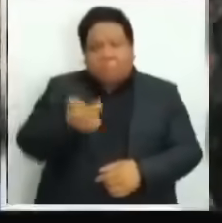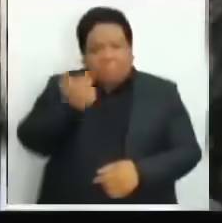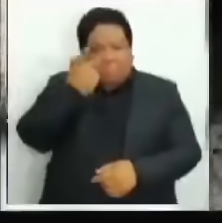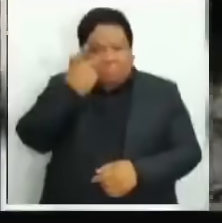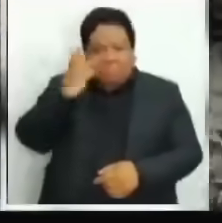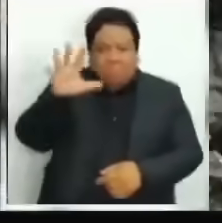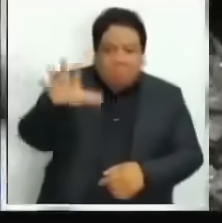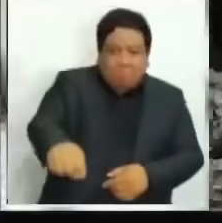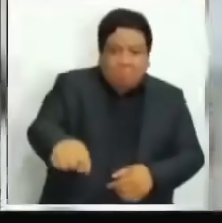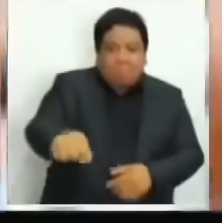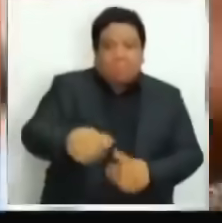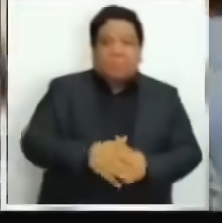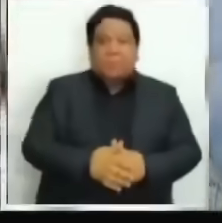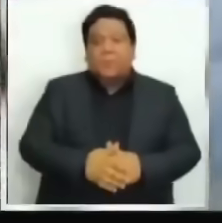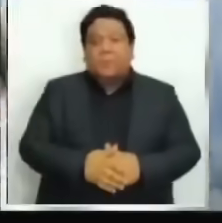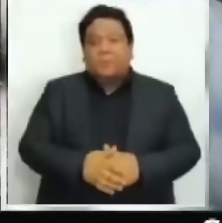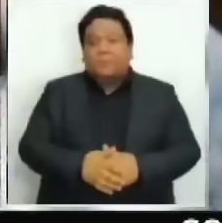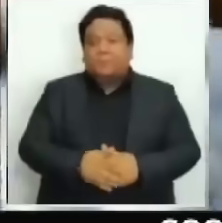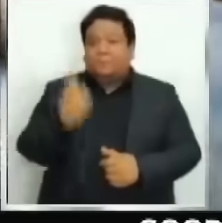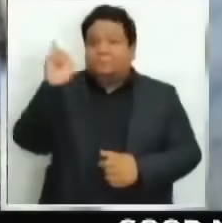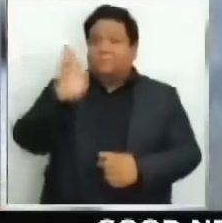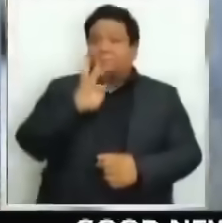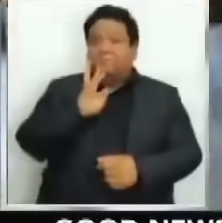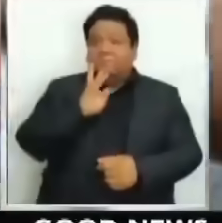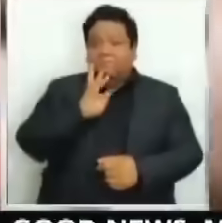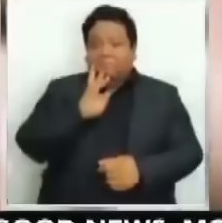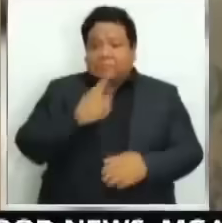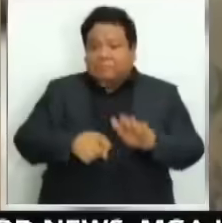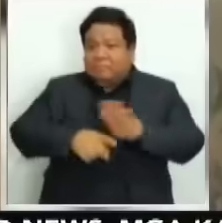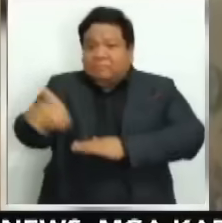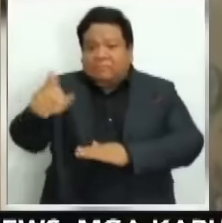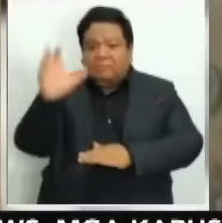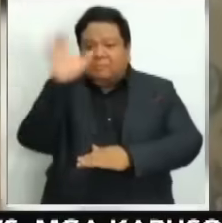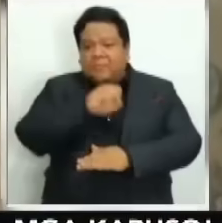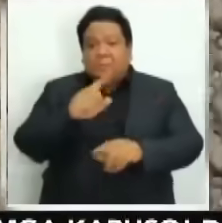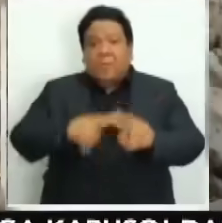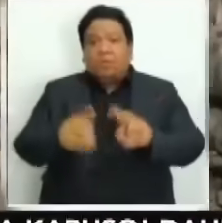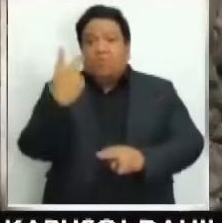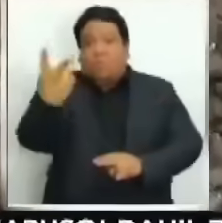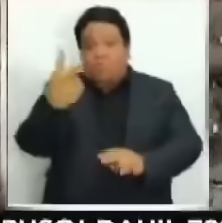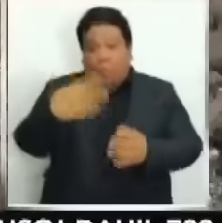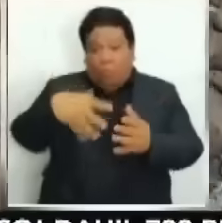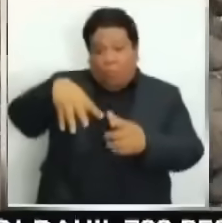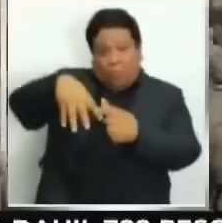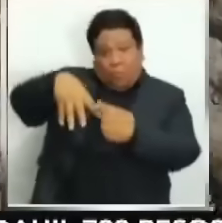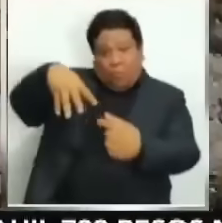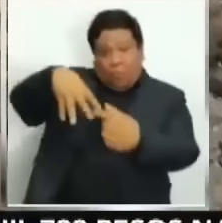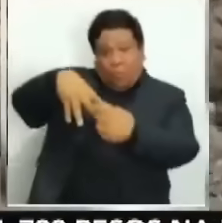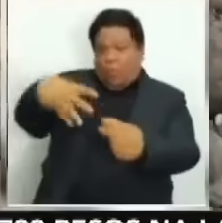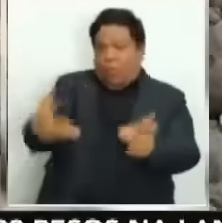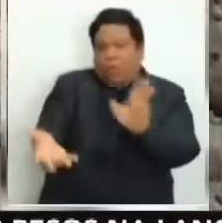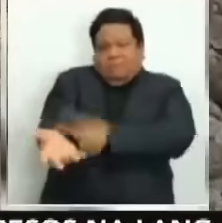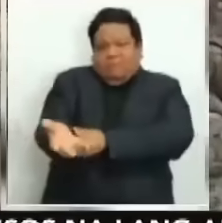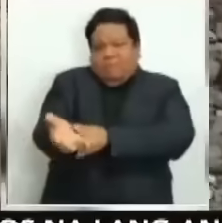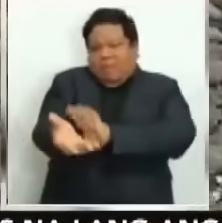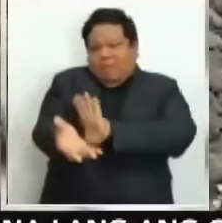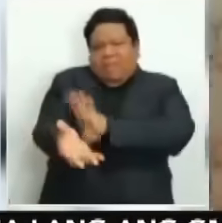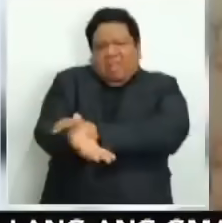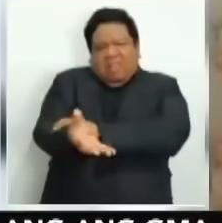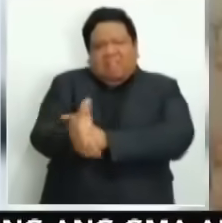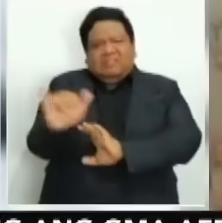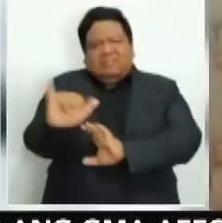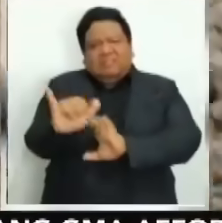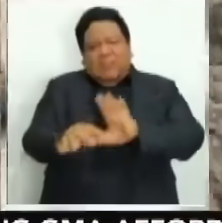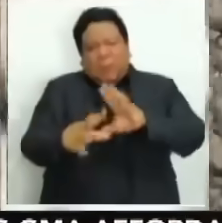tumatampo, Hindi ko siya nahuli. Pero naiwan yung dalawa niyang tentacles sa kamay ko. Parang kinakramp niya yung skin mo eh. Hinihigop niya,